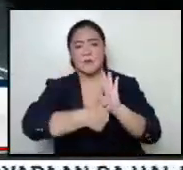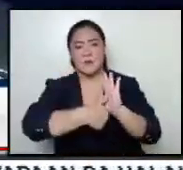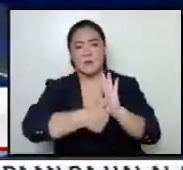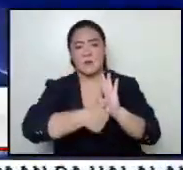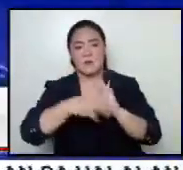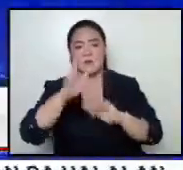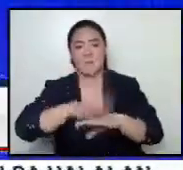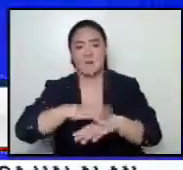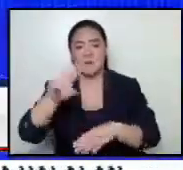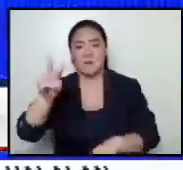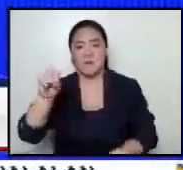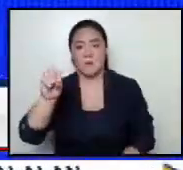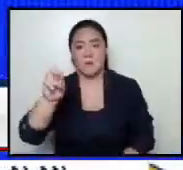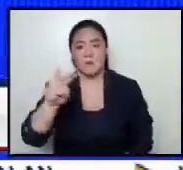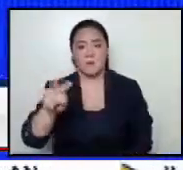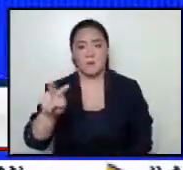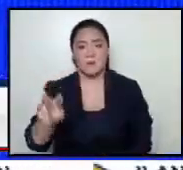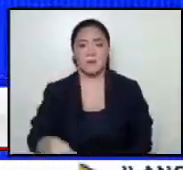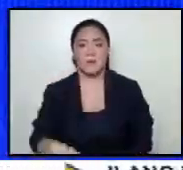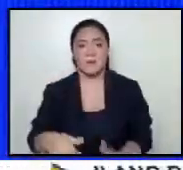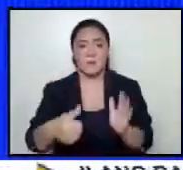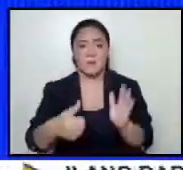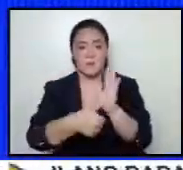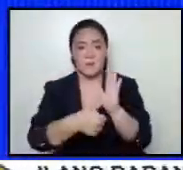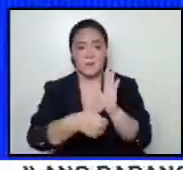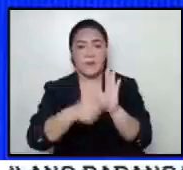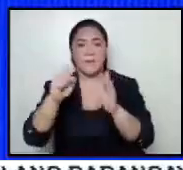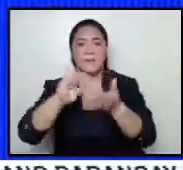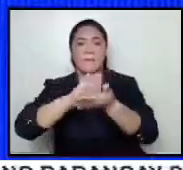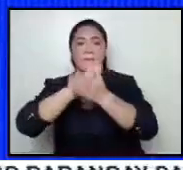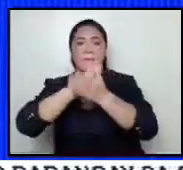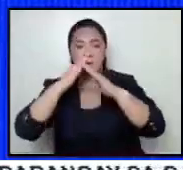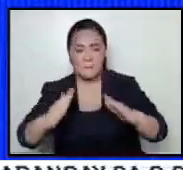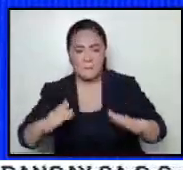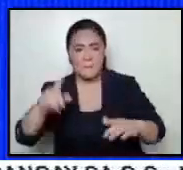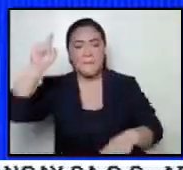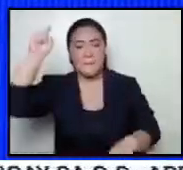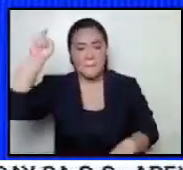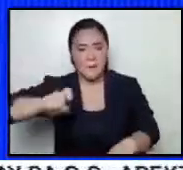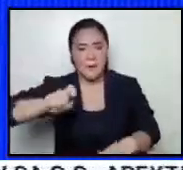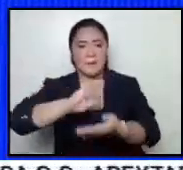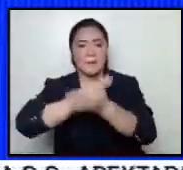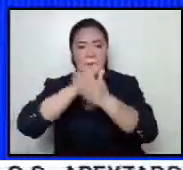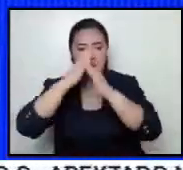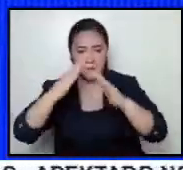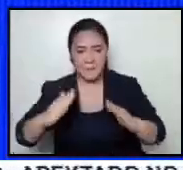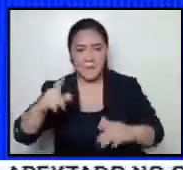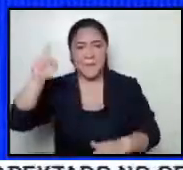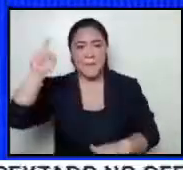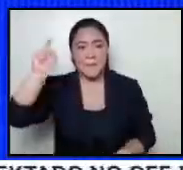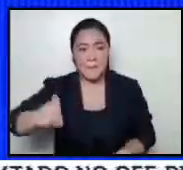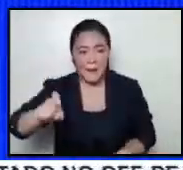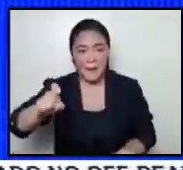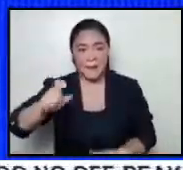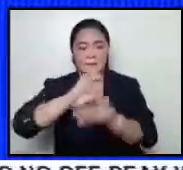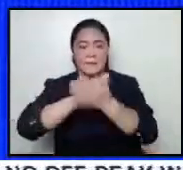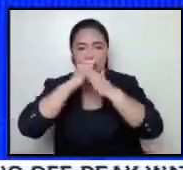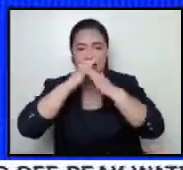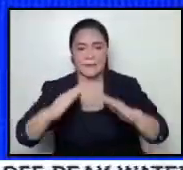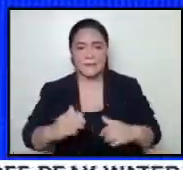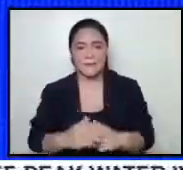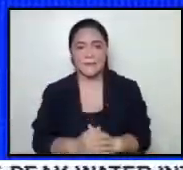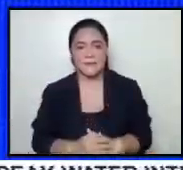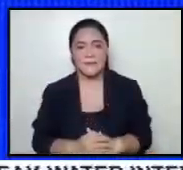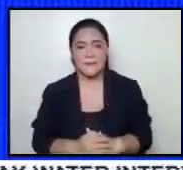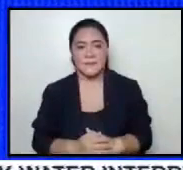elections has to be peaceful, must be peaceful, it must. Habang